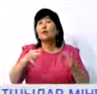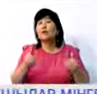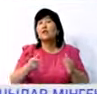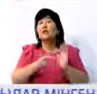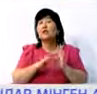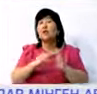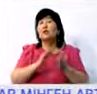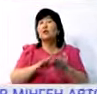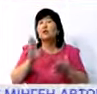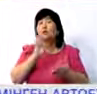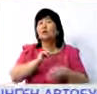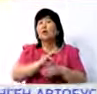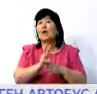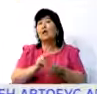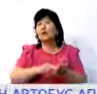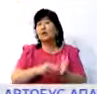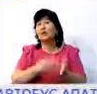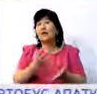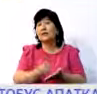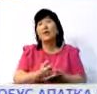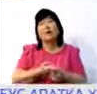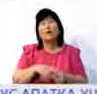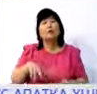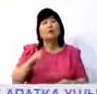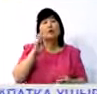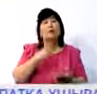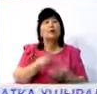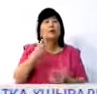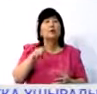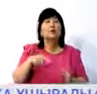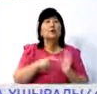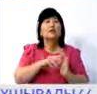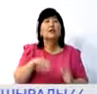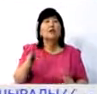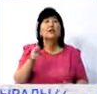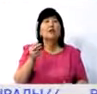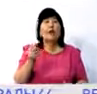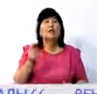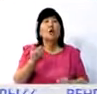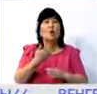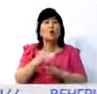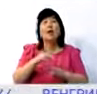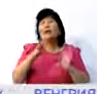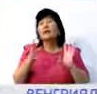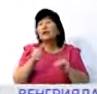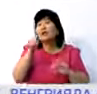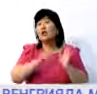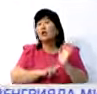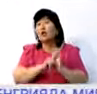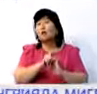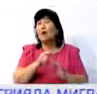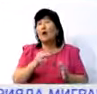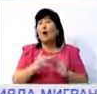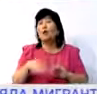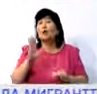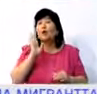ауылды таза ауыз сумен қамтудың жобасы жасалды. Оған республикалық бюджеттен 1,7 миллиард теңге қаржы бөлінді. Нәтижесінде жыл басынан бері 3 ауылға ауыз